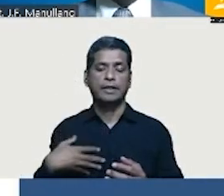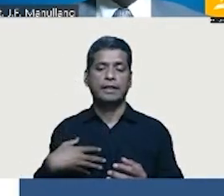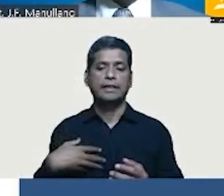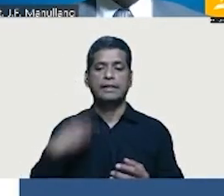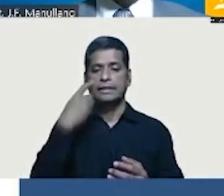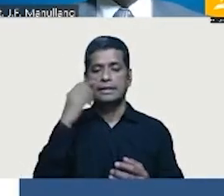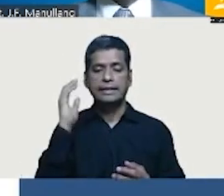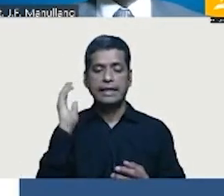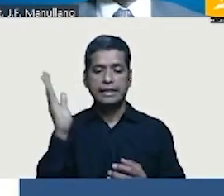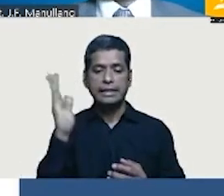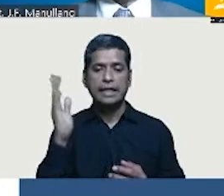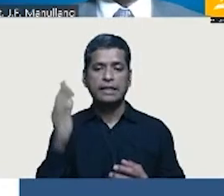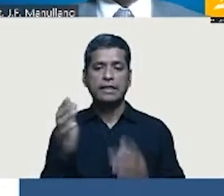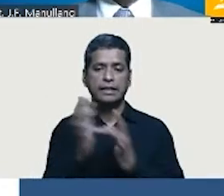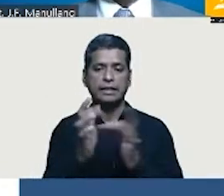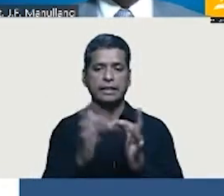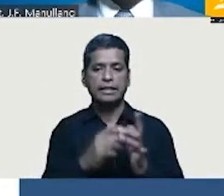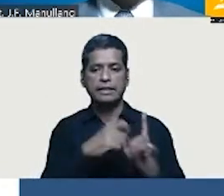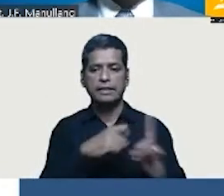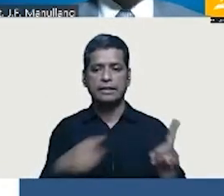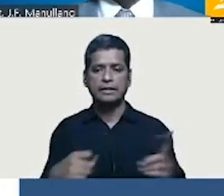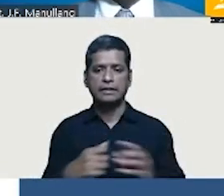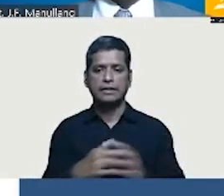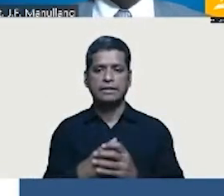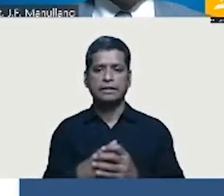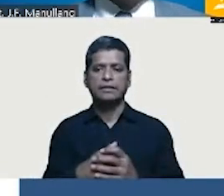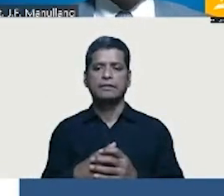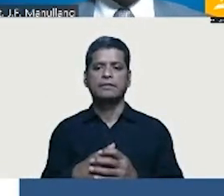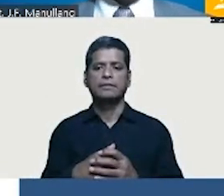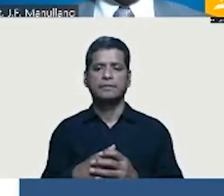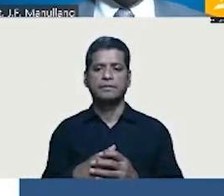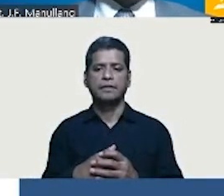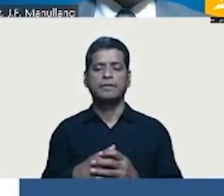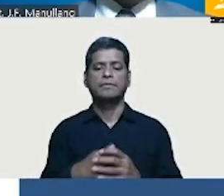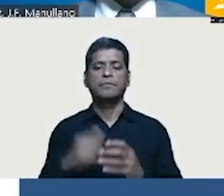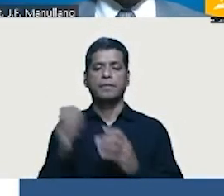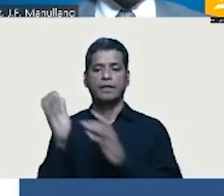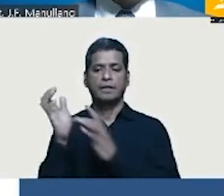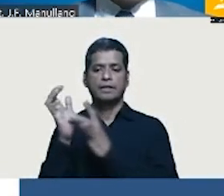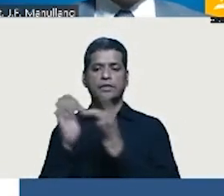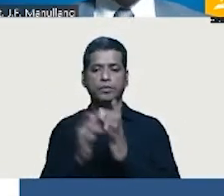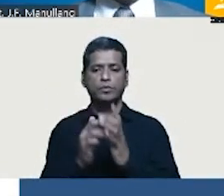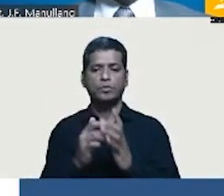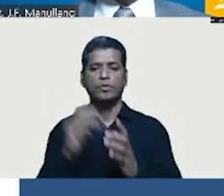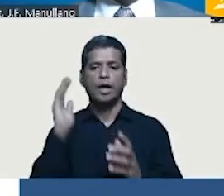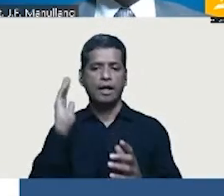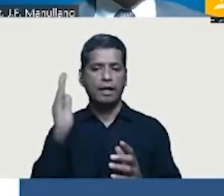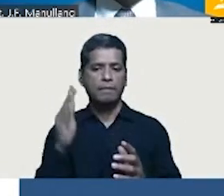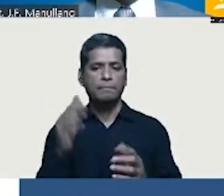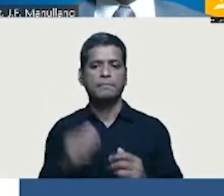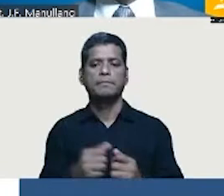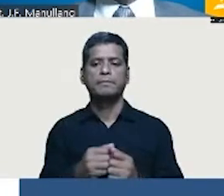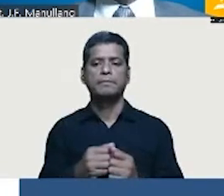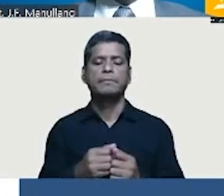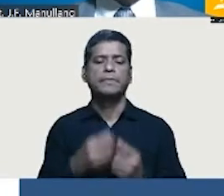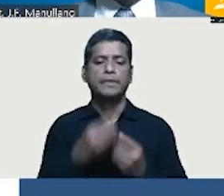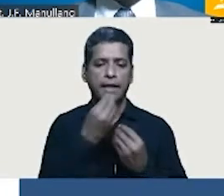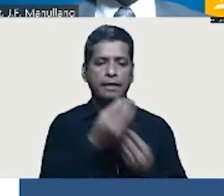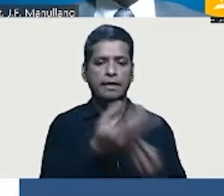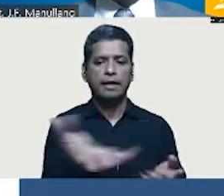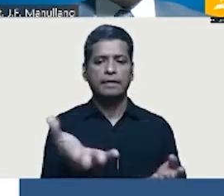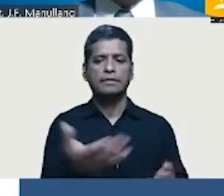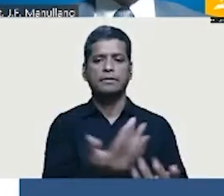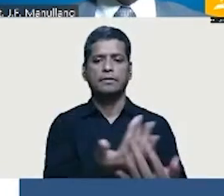dan itu semua menemani pastinya ada dalam gereja masehi per ketujuh yang dinyatakan melalui